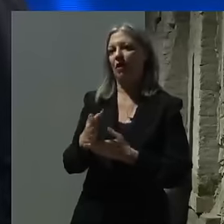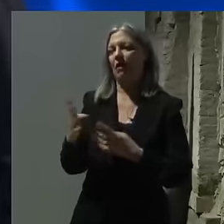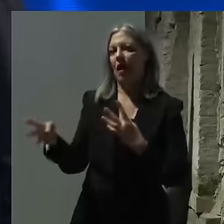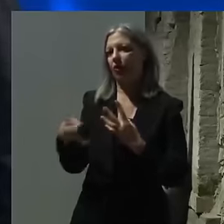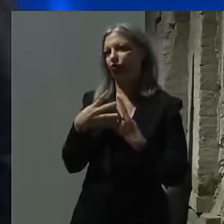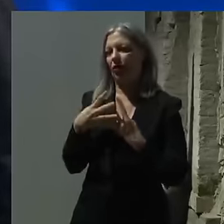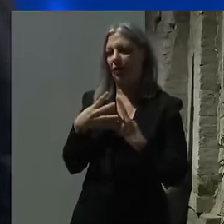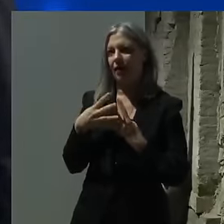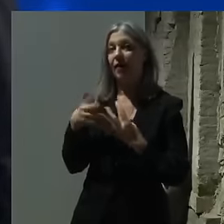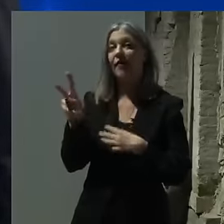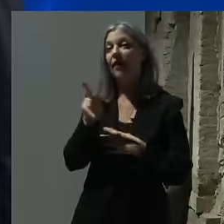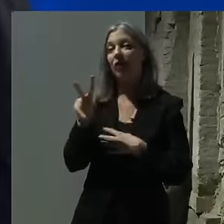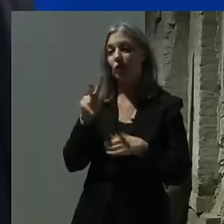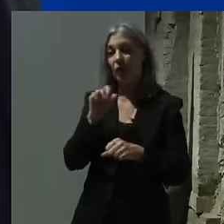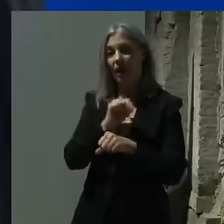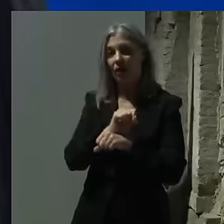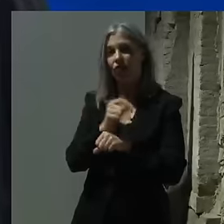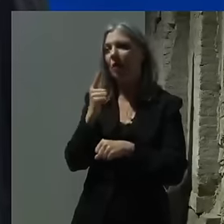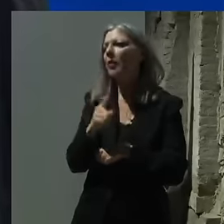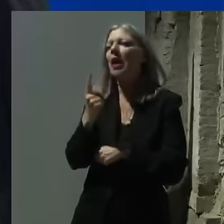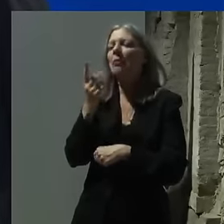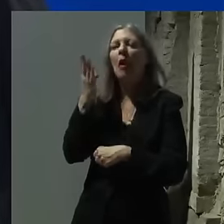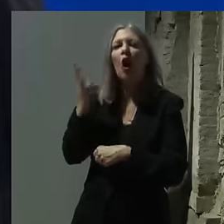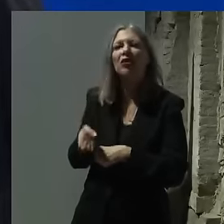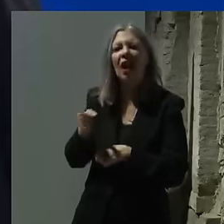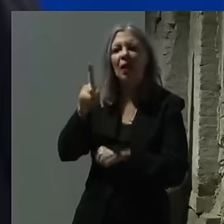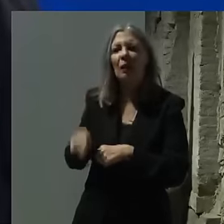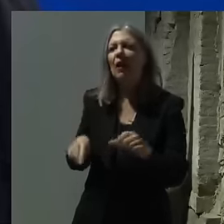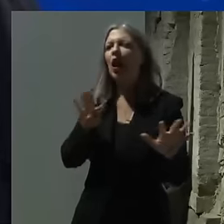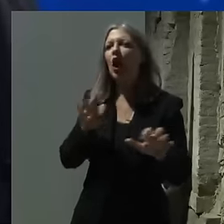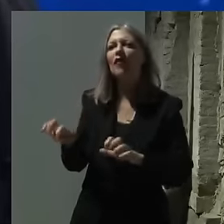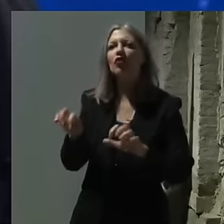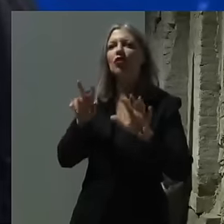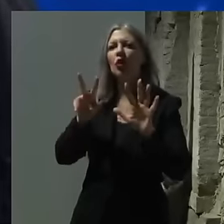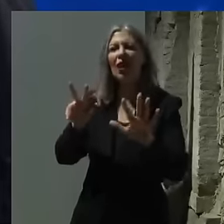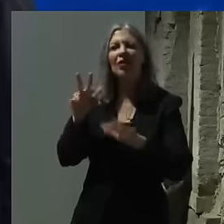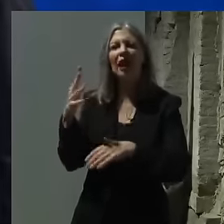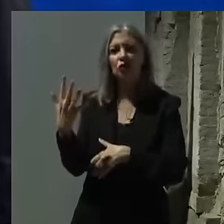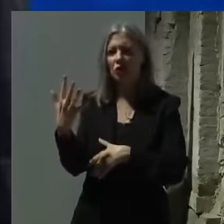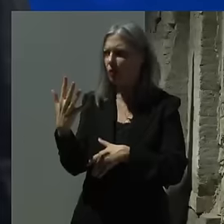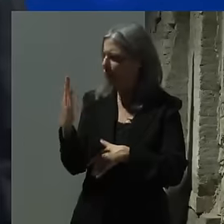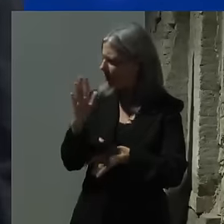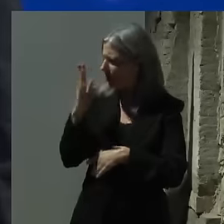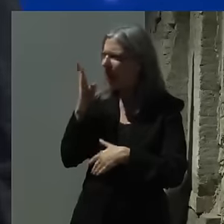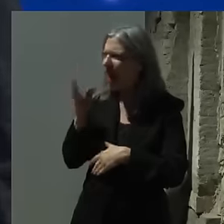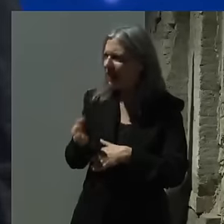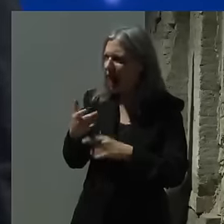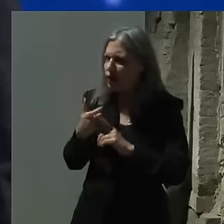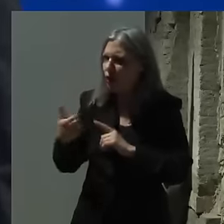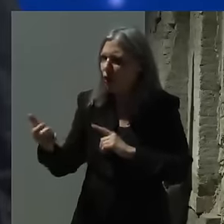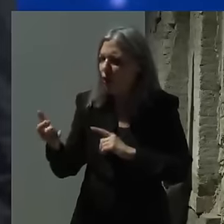22 anni di carcere per una condanna del 1985, se non sbaglio, all'ergastolo,